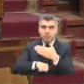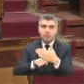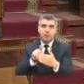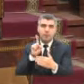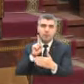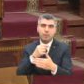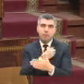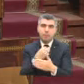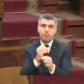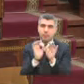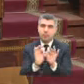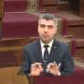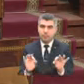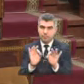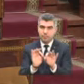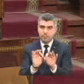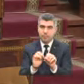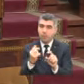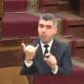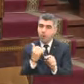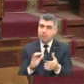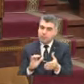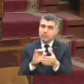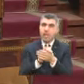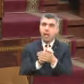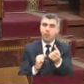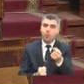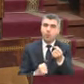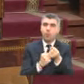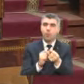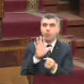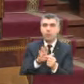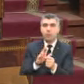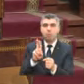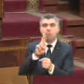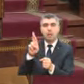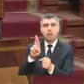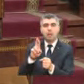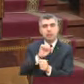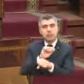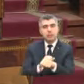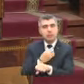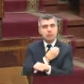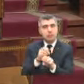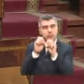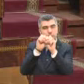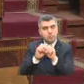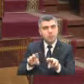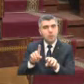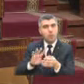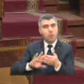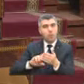السيد الوزير، الهدف ديالنا نتعاونوا باش ننجحوا المشروع الملكي ديال الحماية الاجتماعية، واللي من أولويات شروط